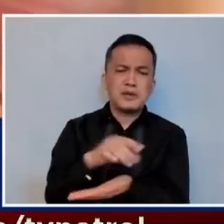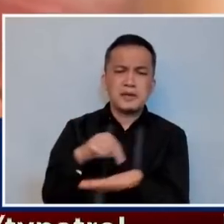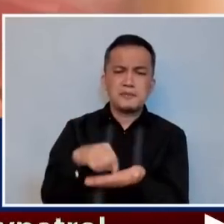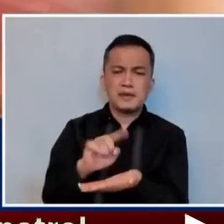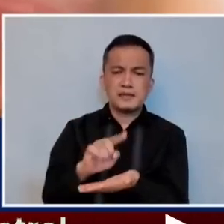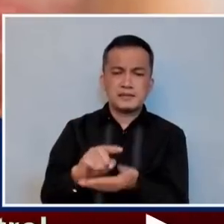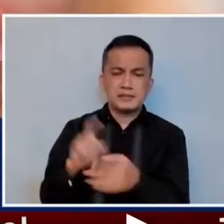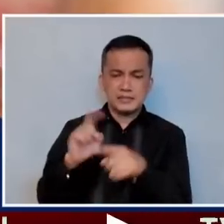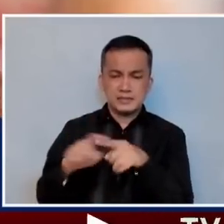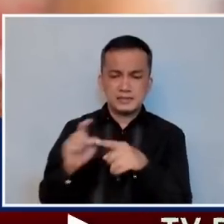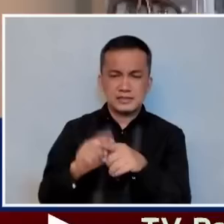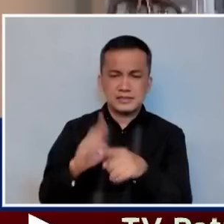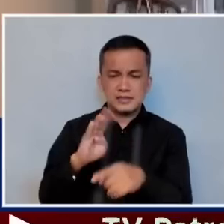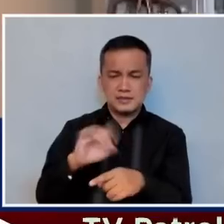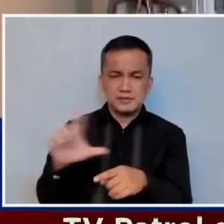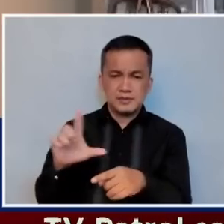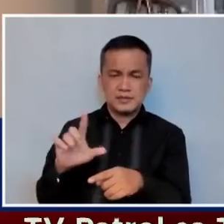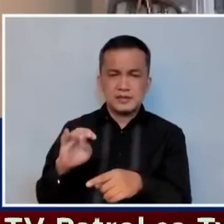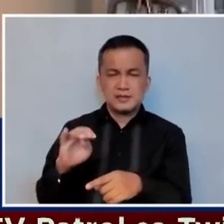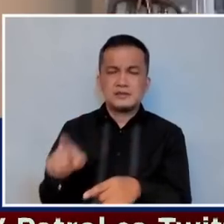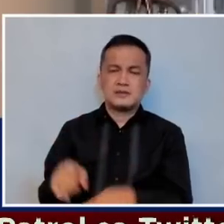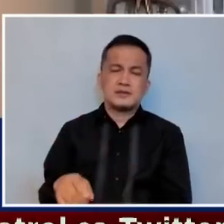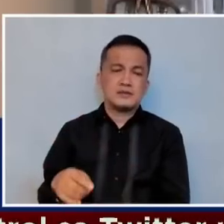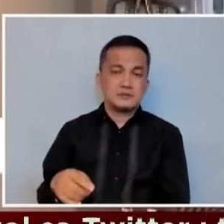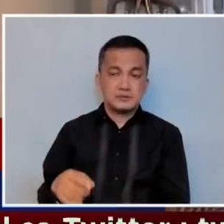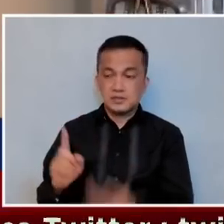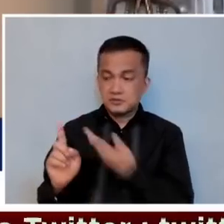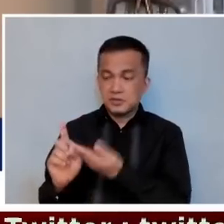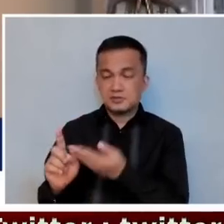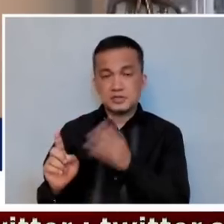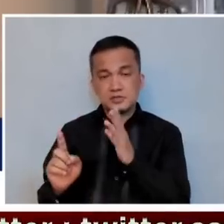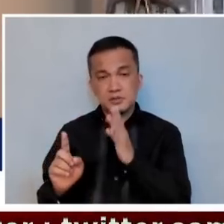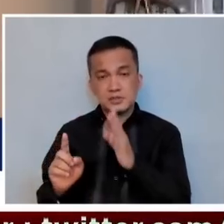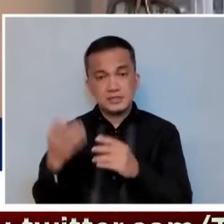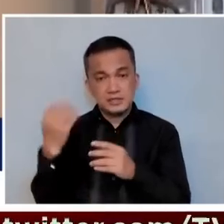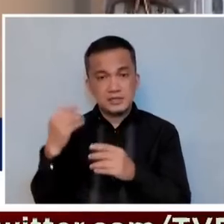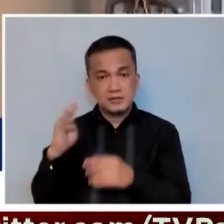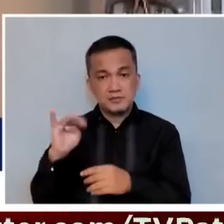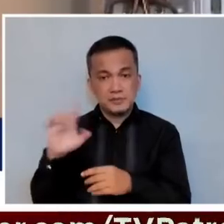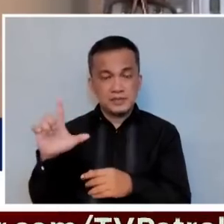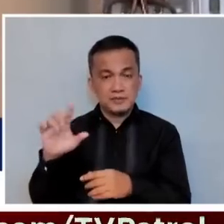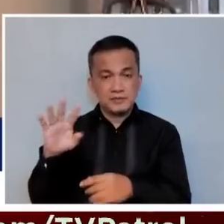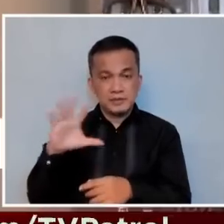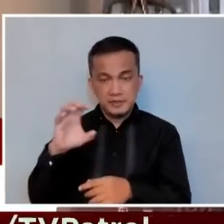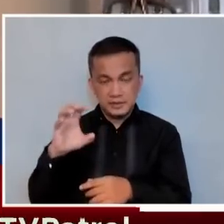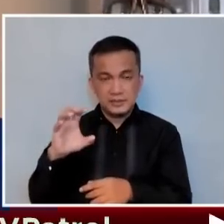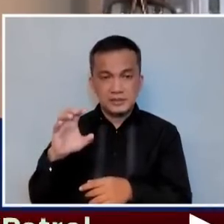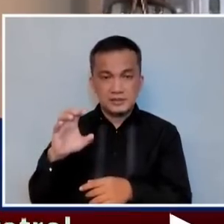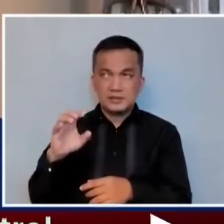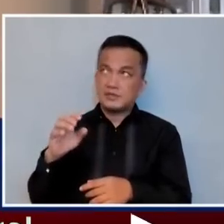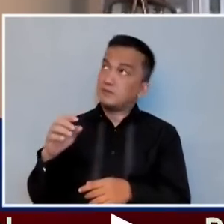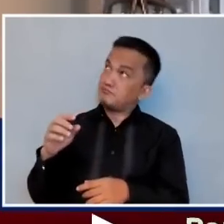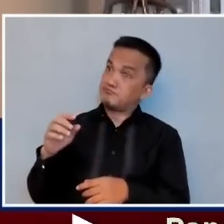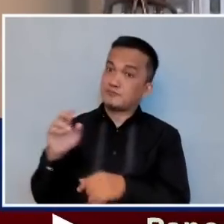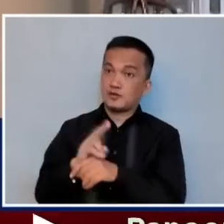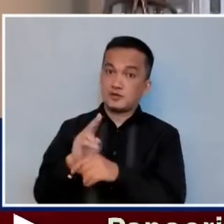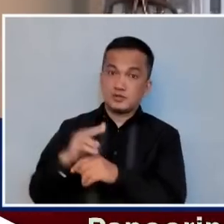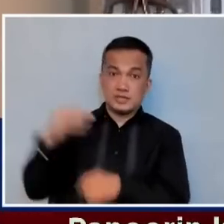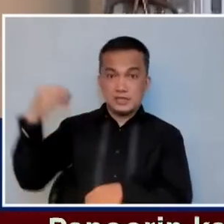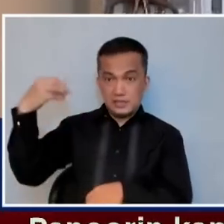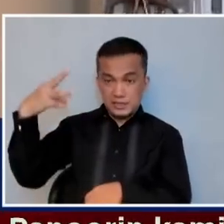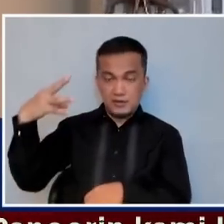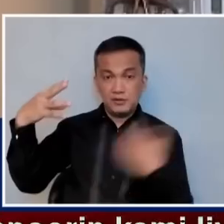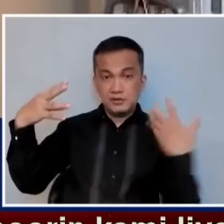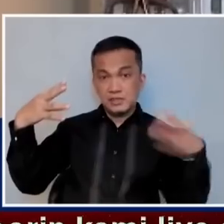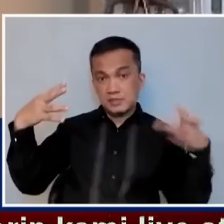electric bill ng Batelec 1. Dati naming bill talaga 500. Ang gamit namin, ilaw lang naman talaga, tsaka electric pan